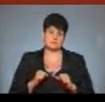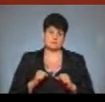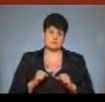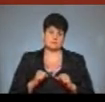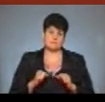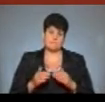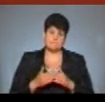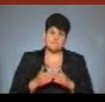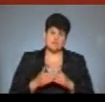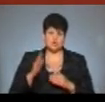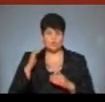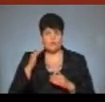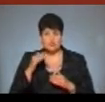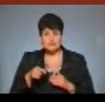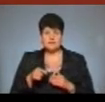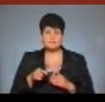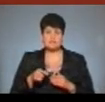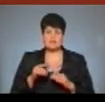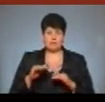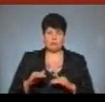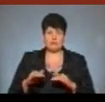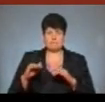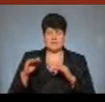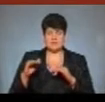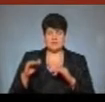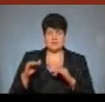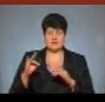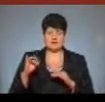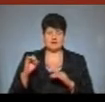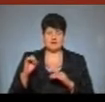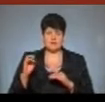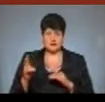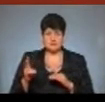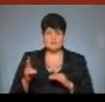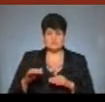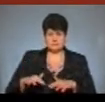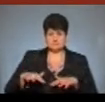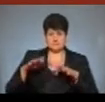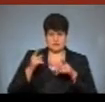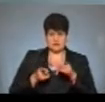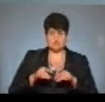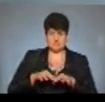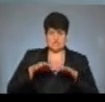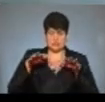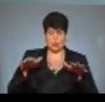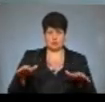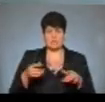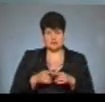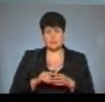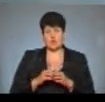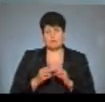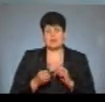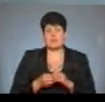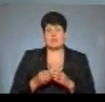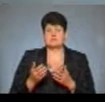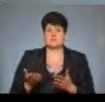стараються десь ближче до води, і при піднятті рівня рік дійсно затоплюють. І це проблема. Це